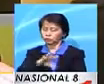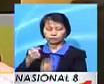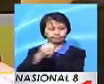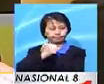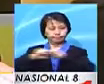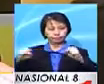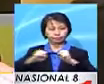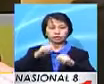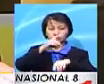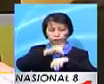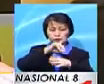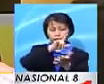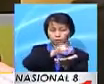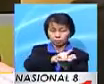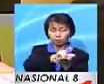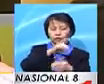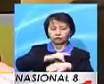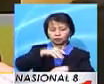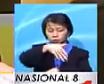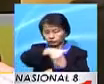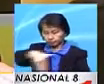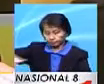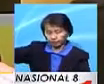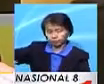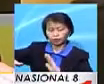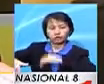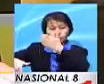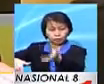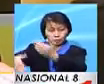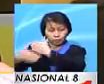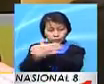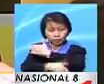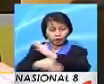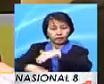saja di lapangan terbang malah di sempadan dan di